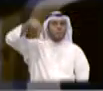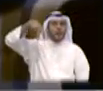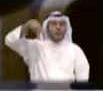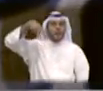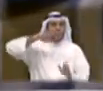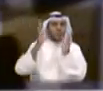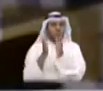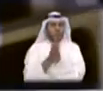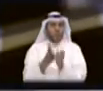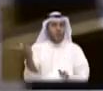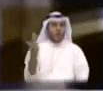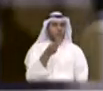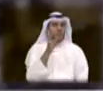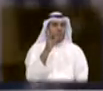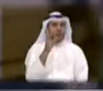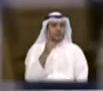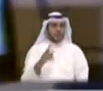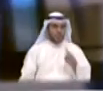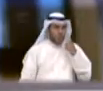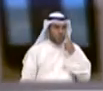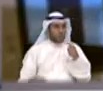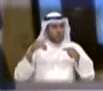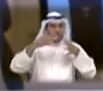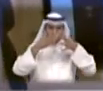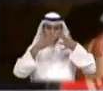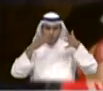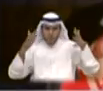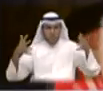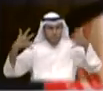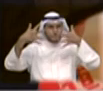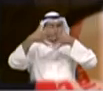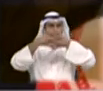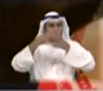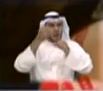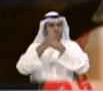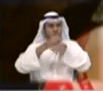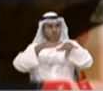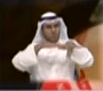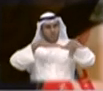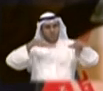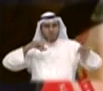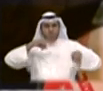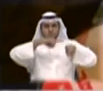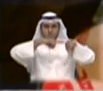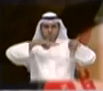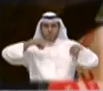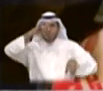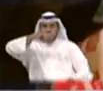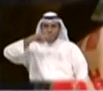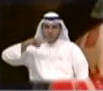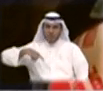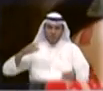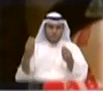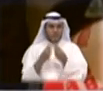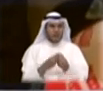تأجير 12 طائرة إيرباص لضمها لأسطول الشركة. تم وصول الطائرة اللي هي التامنال